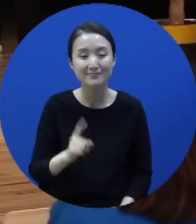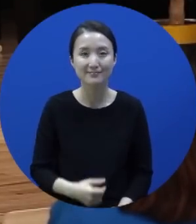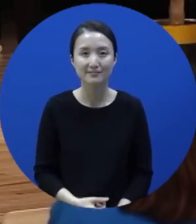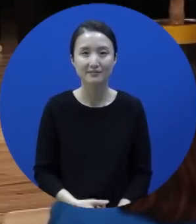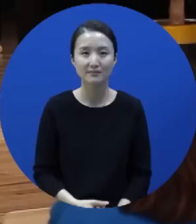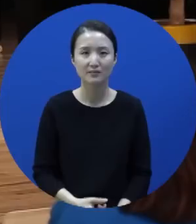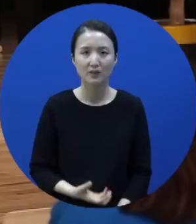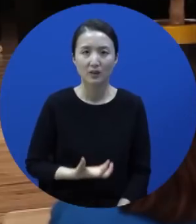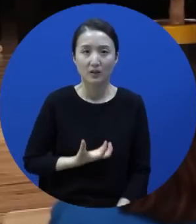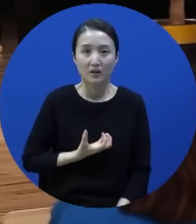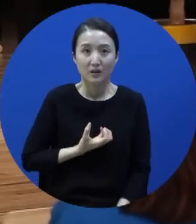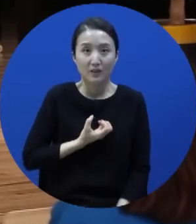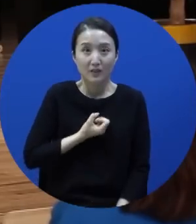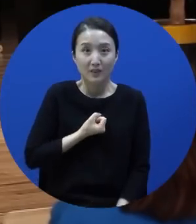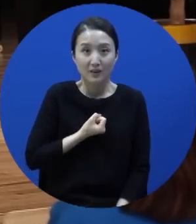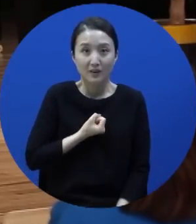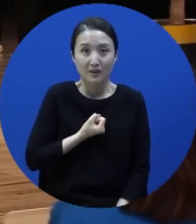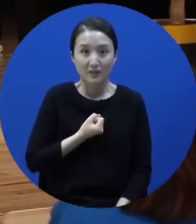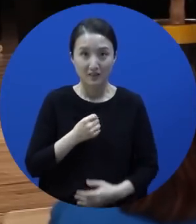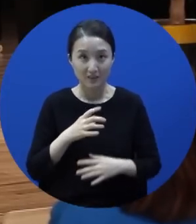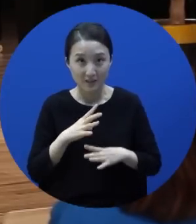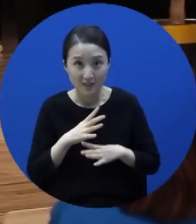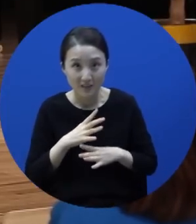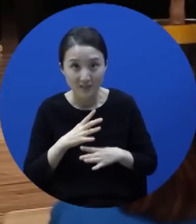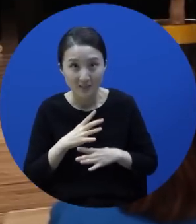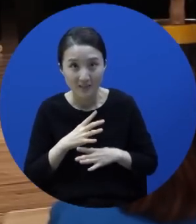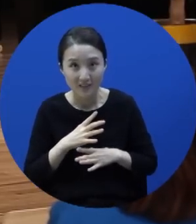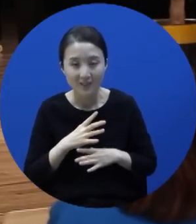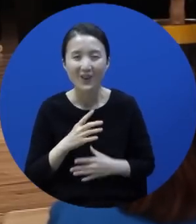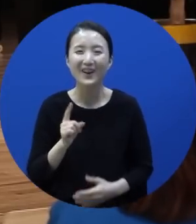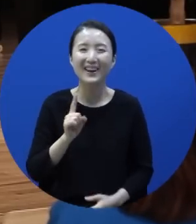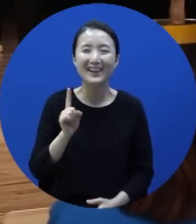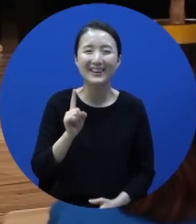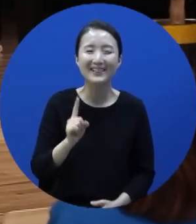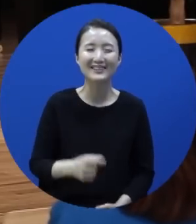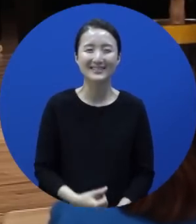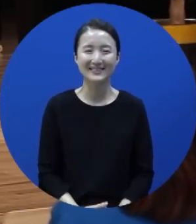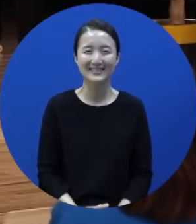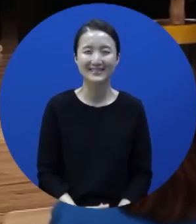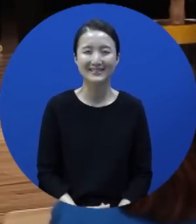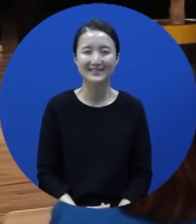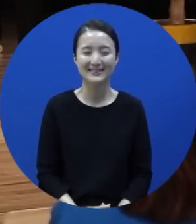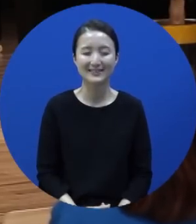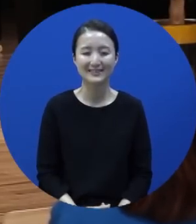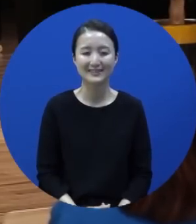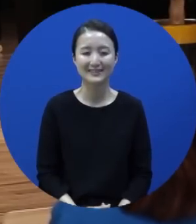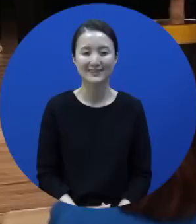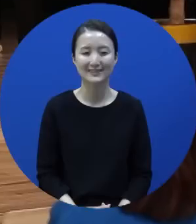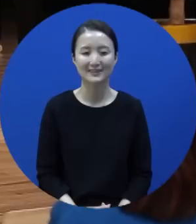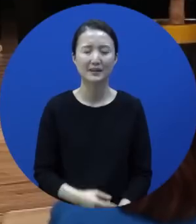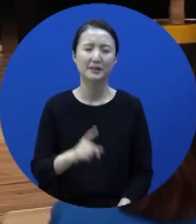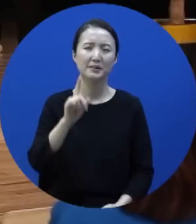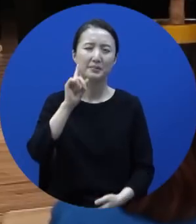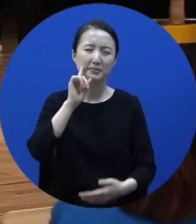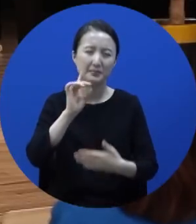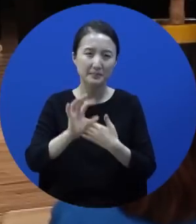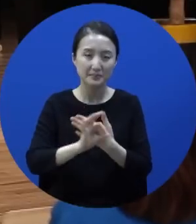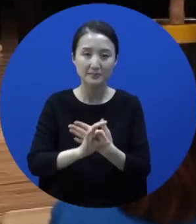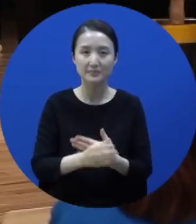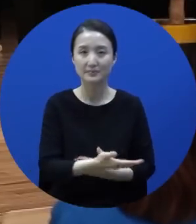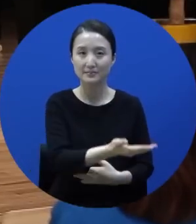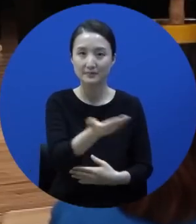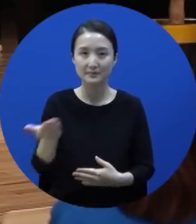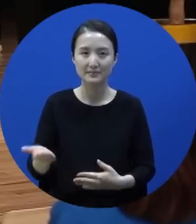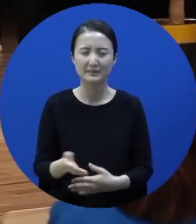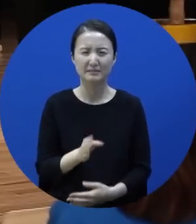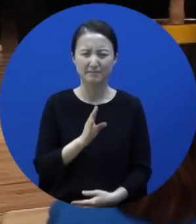긴장되나요? 무섭죠? 네. 여러분이 딱 저 건물 앞에 저 위치에 서서